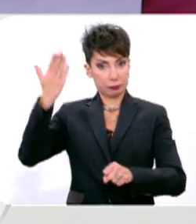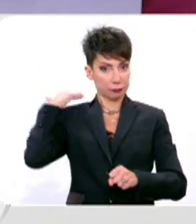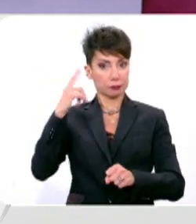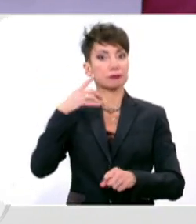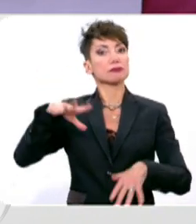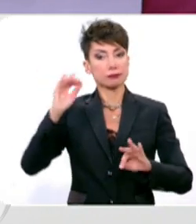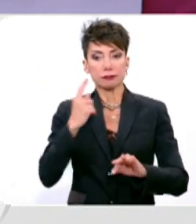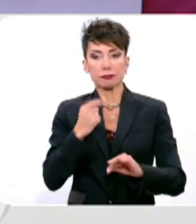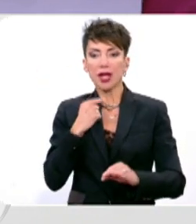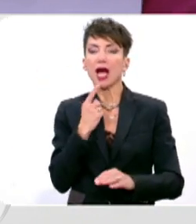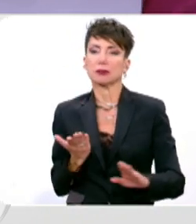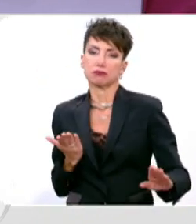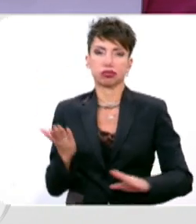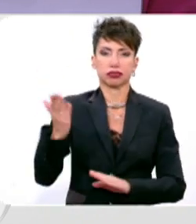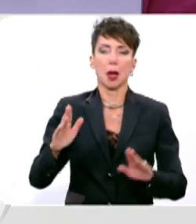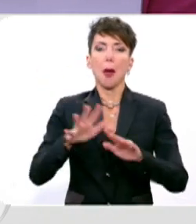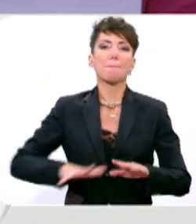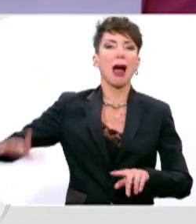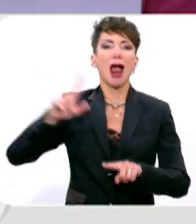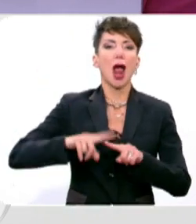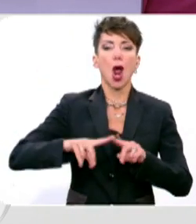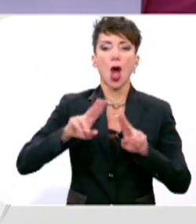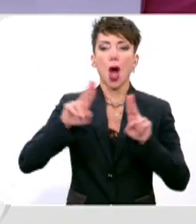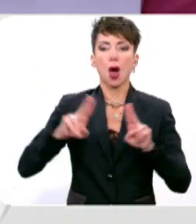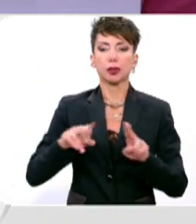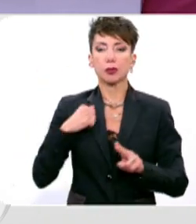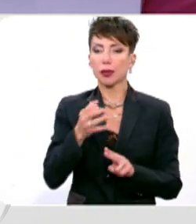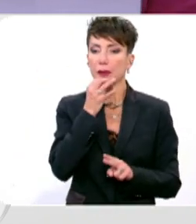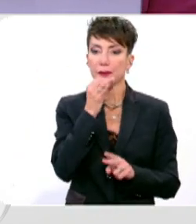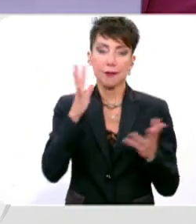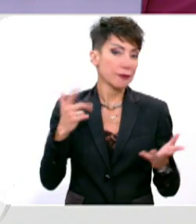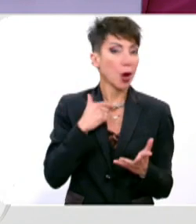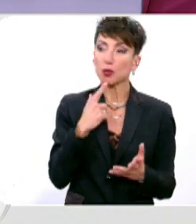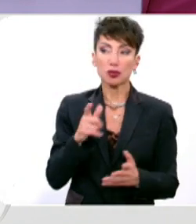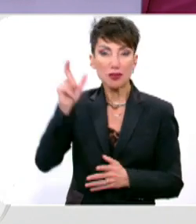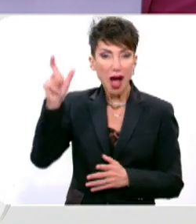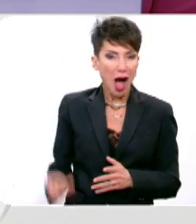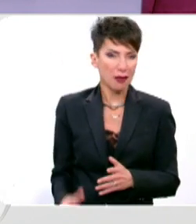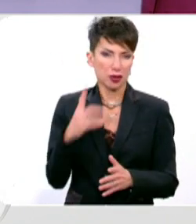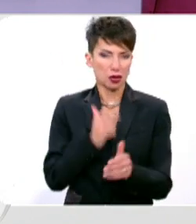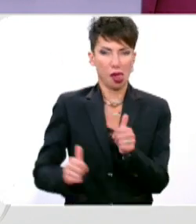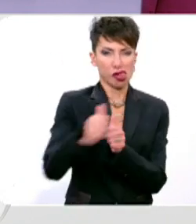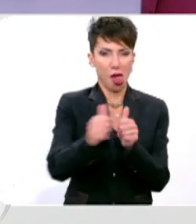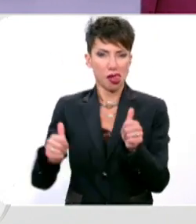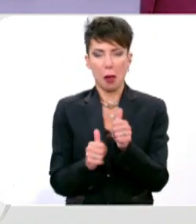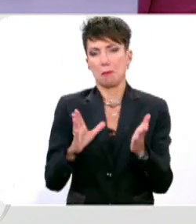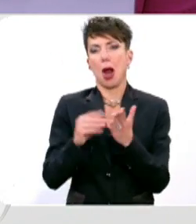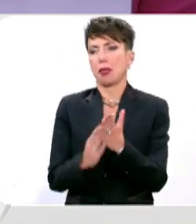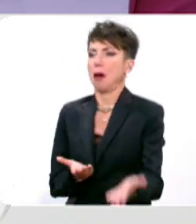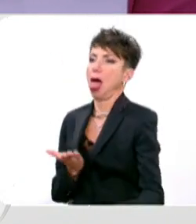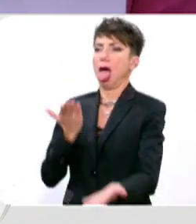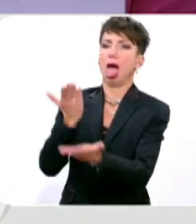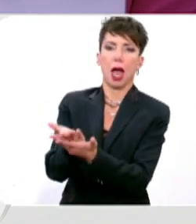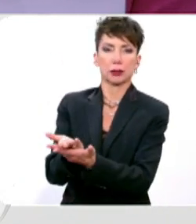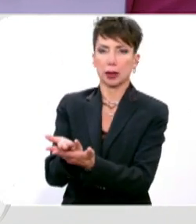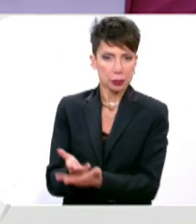στην Πανελλήνια Ομοσπονδία, οι οποίες ανέφεραν ότι δεν τηρούνταν η σειρά. Δηλαδή, κάποιος έκανε αίτηση σήμερα, κάποιος έκανε πριν από